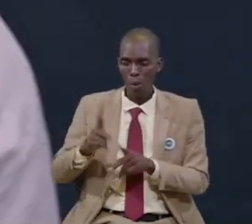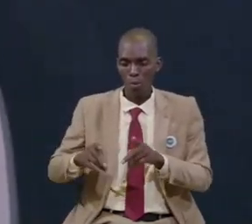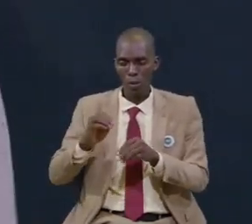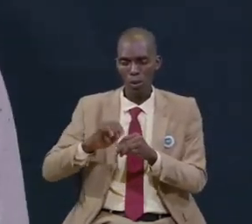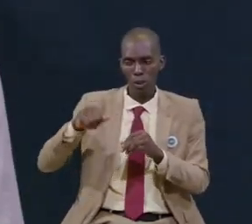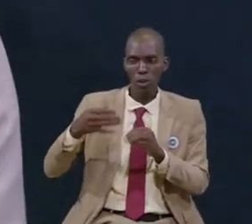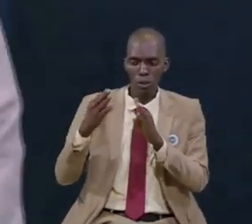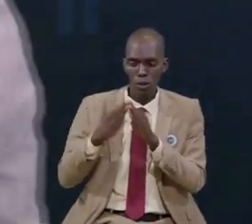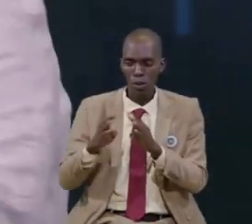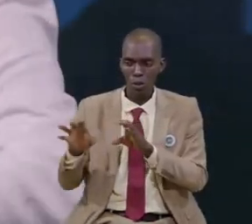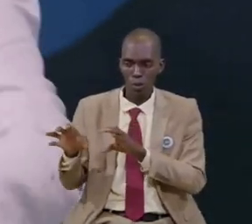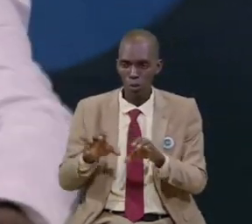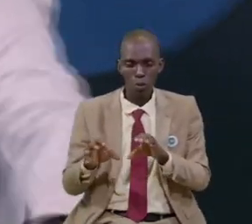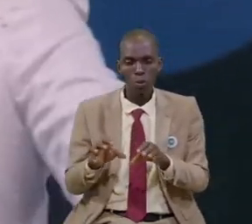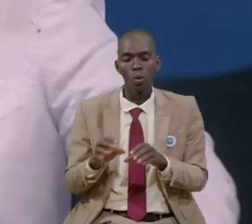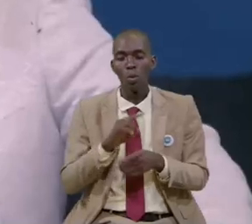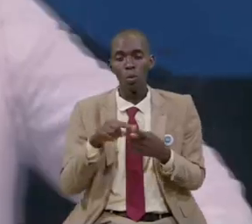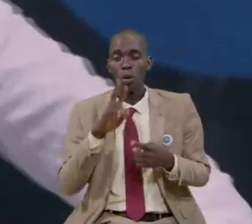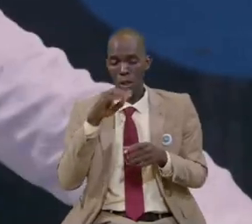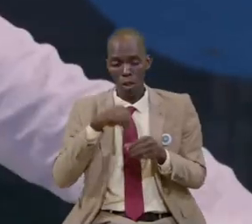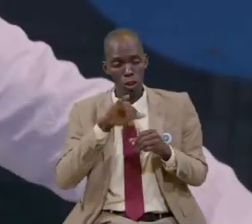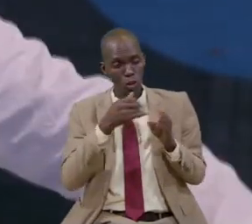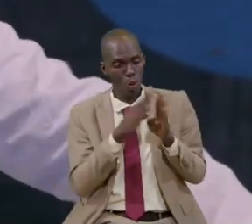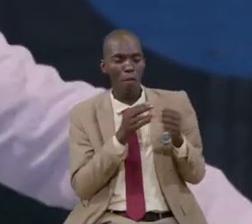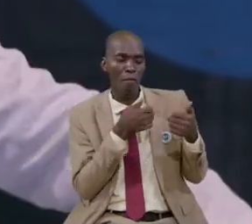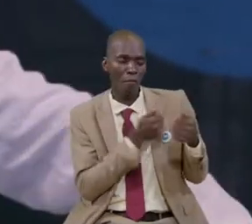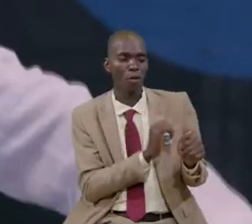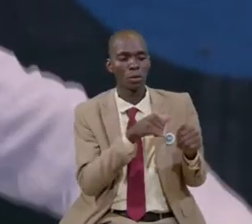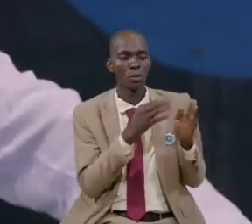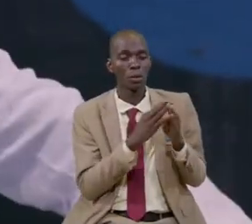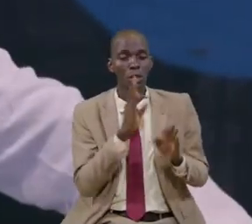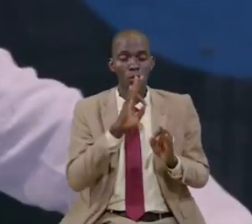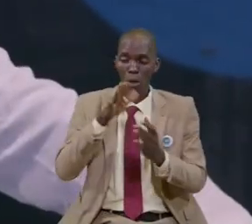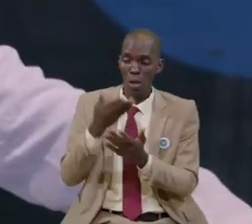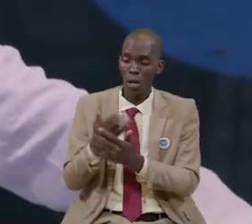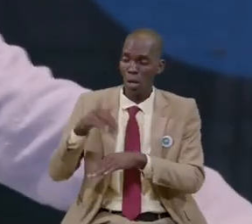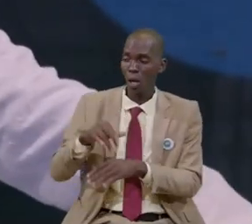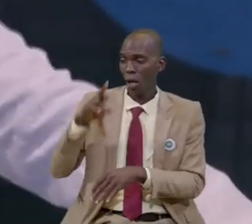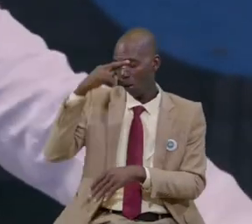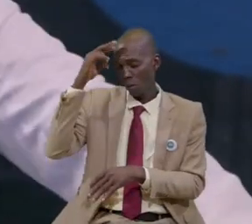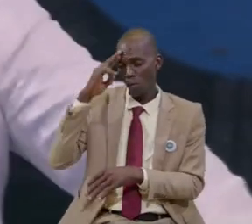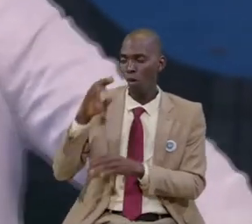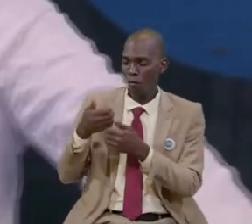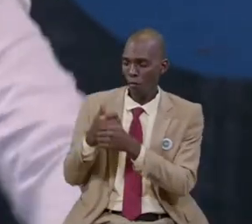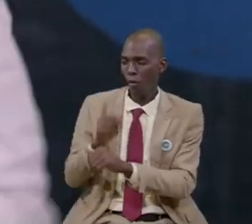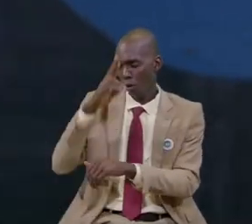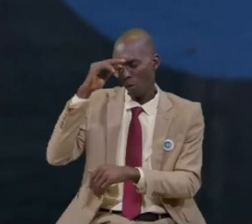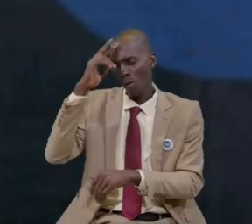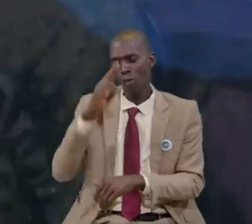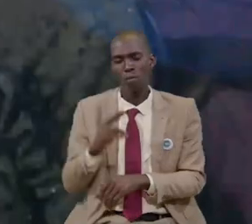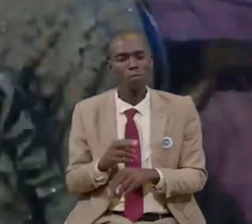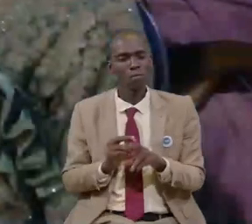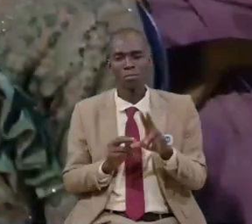Rome, qu'on agisse comme les Romains, quand on est à Babylone, il faut faire comme les Babyloniens. Ces gens ne sont pas nés de